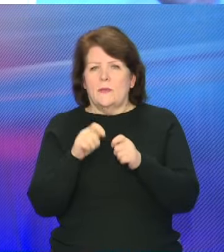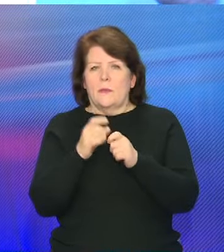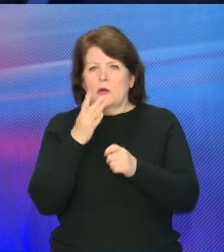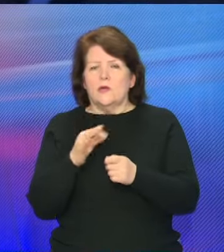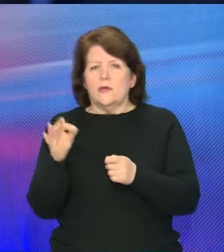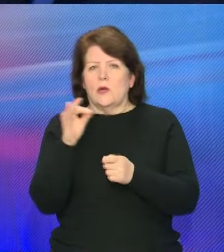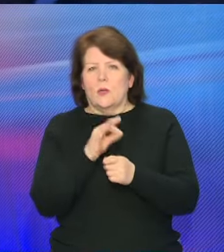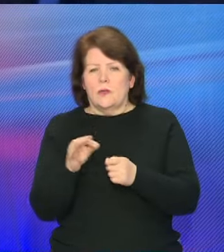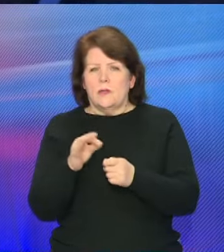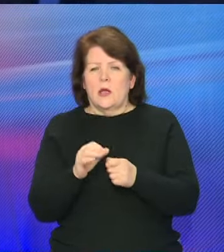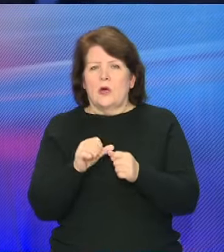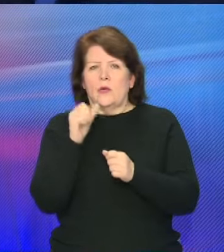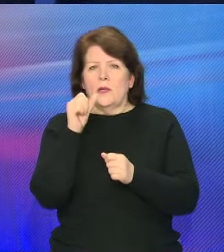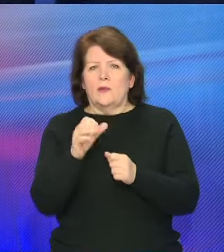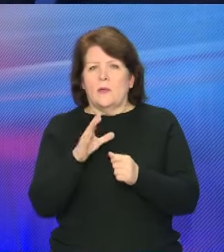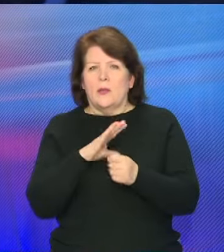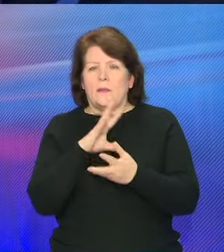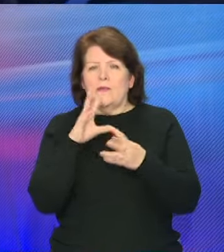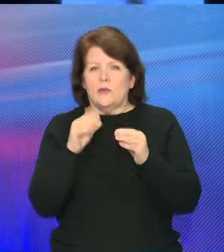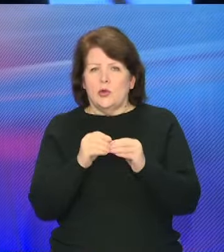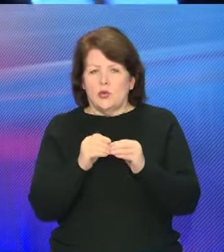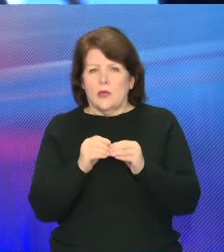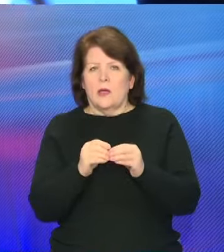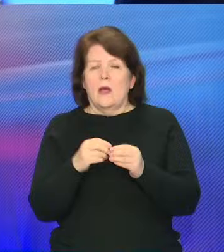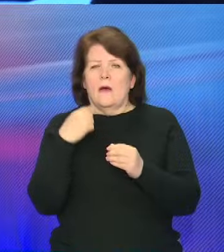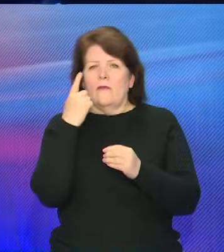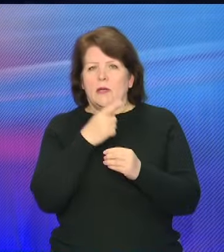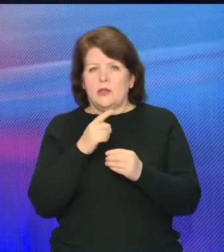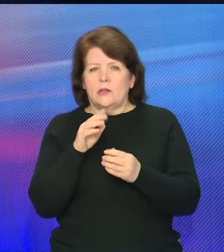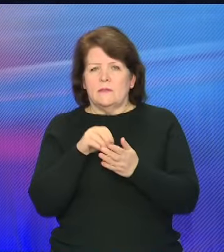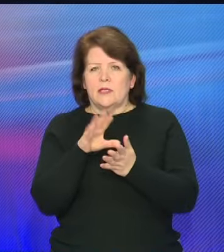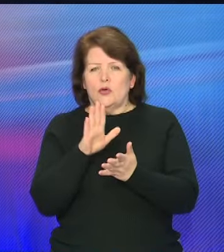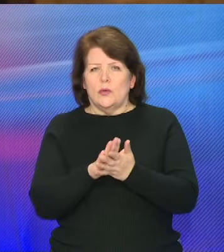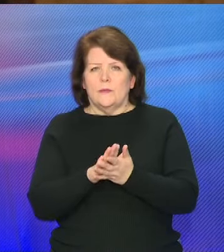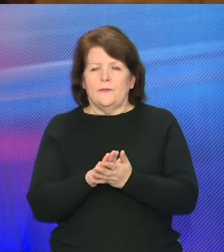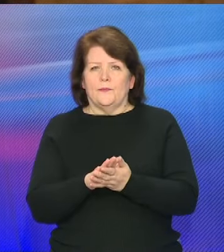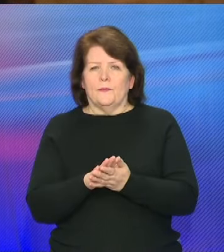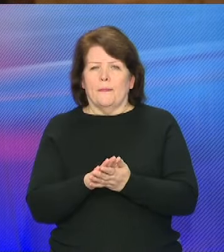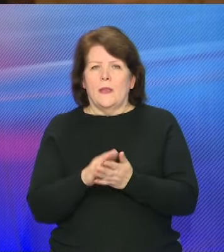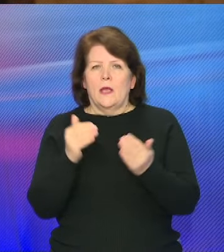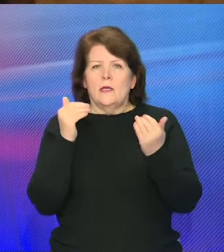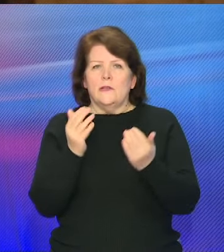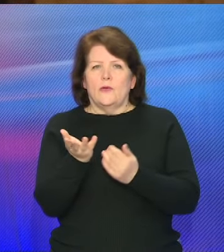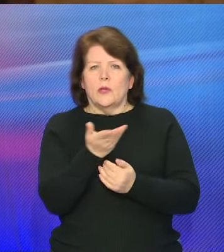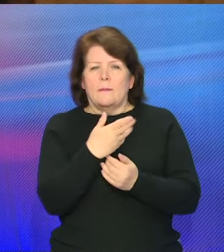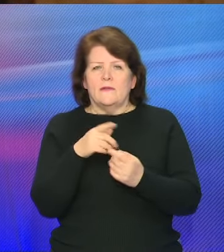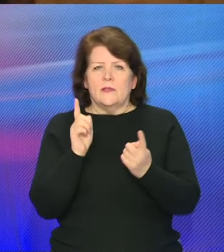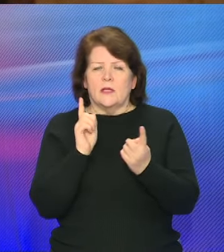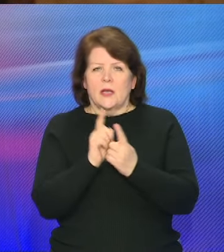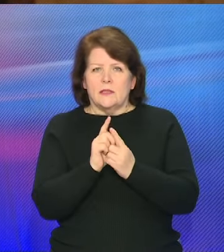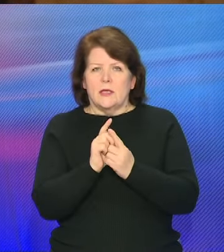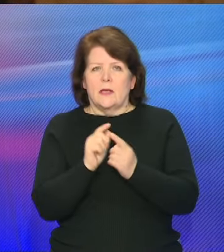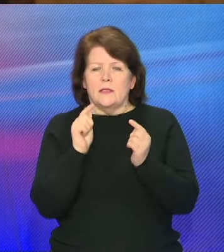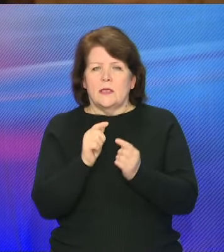вобласці. Акрамя таго, былі падведзены вынікі і ў асабістым заліку. Сегодня мы встретились здесь с